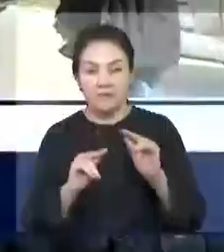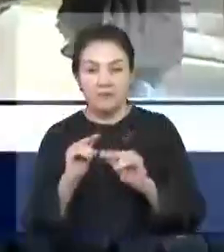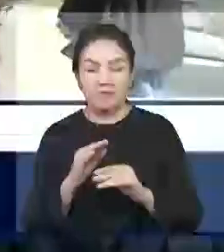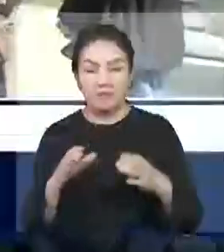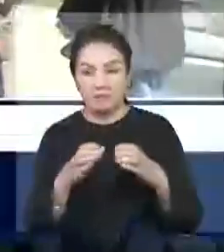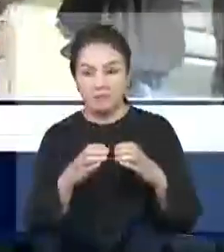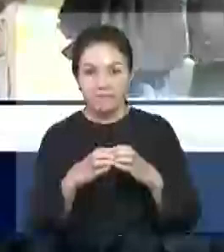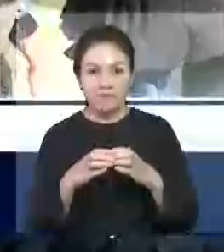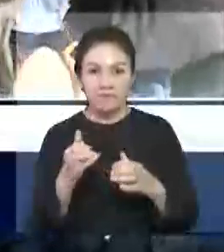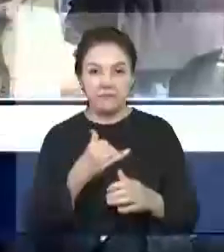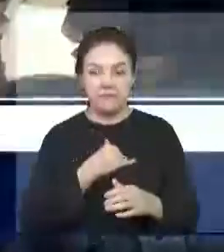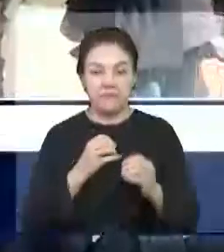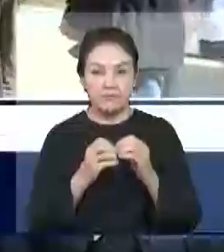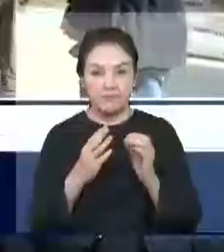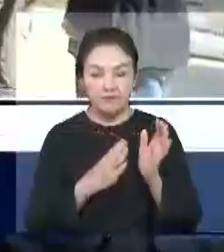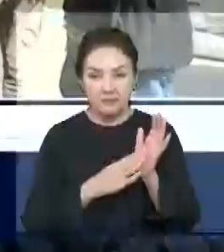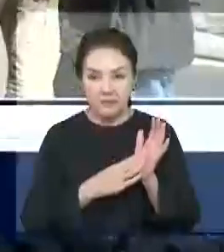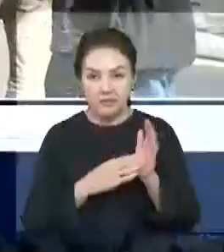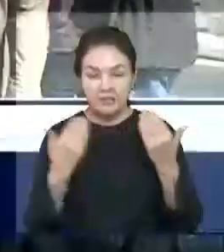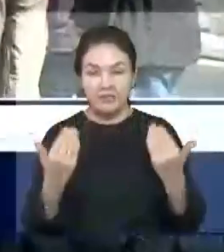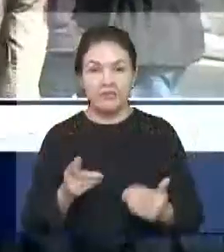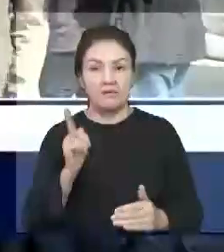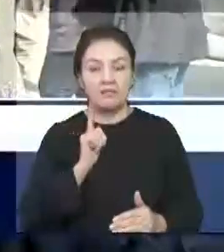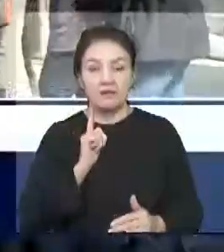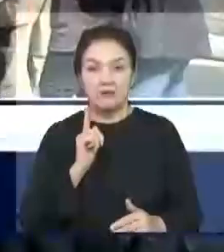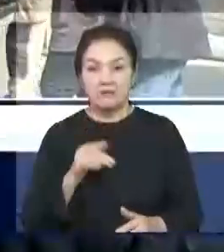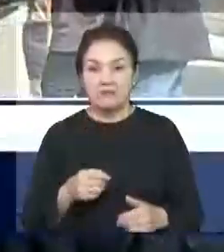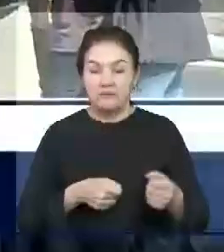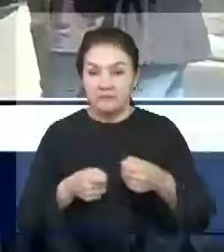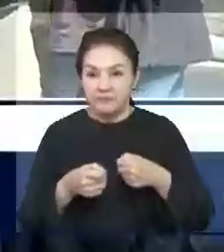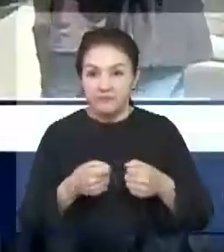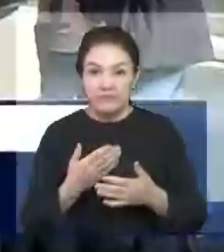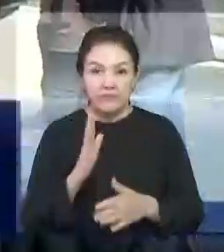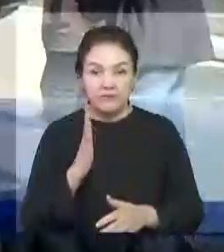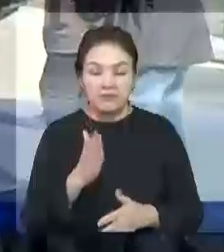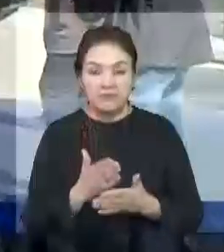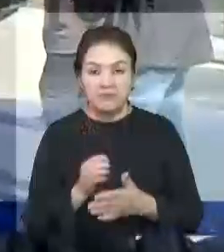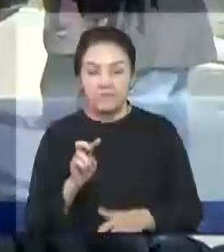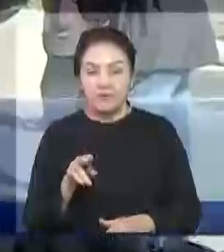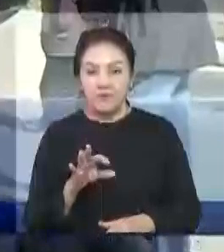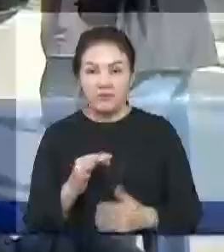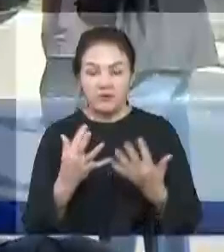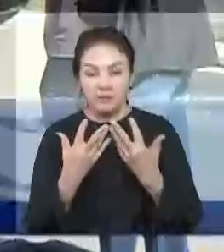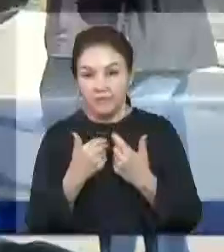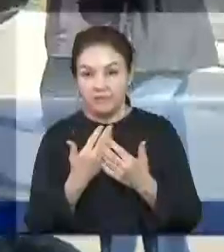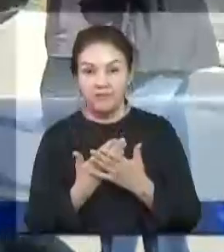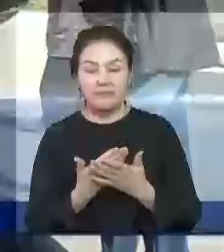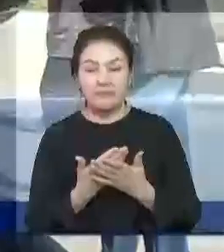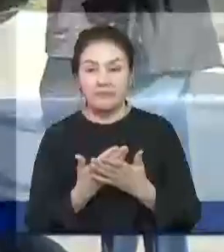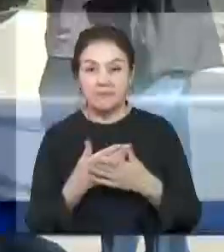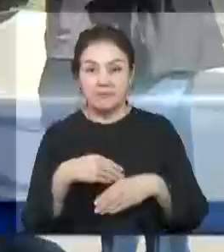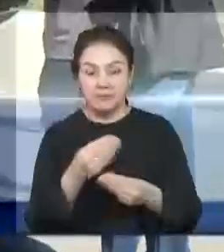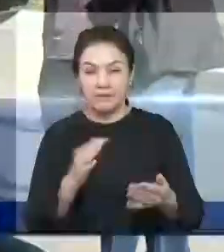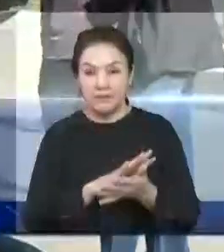коллективы. Вот у меня их 19. Я сейчас жду представителей, и мы будем по количеству, уже которое они